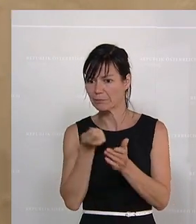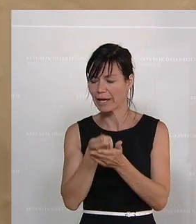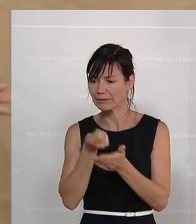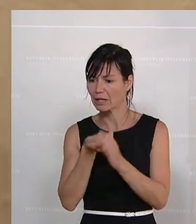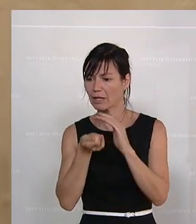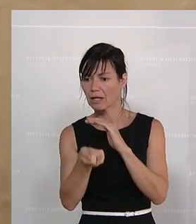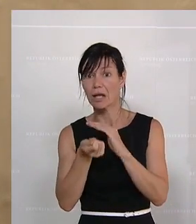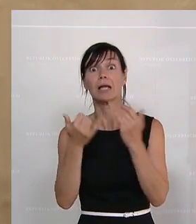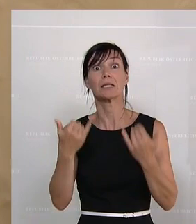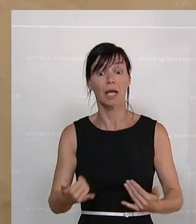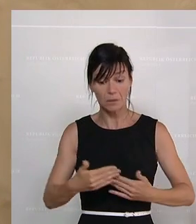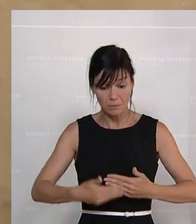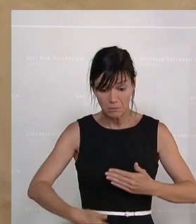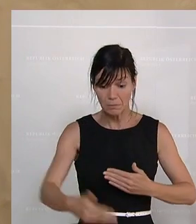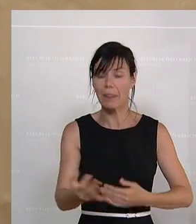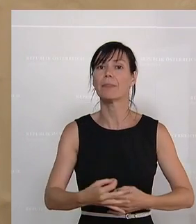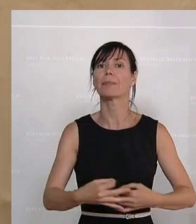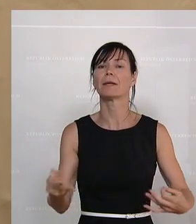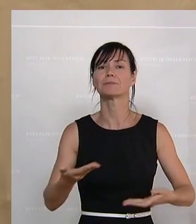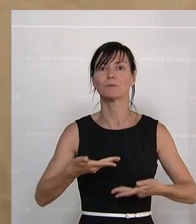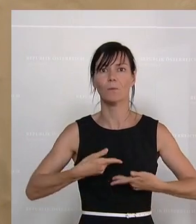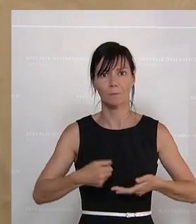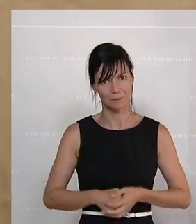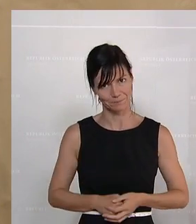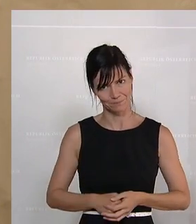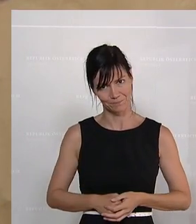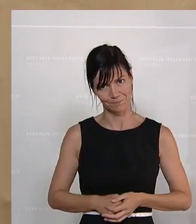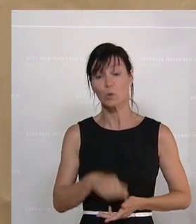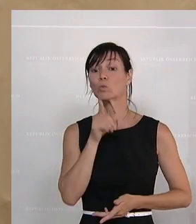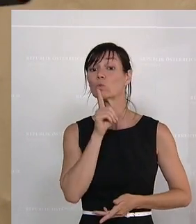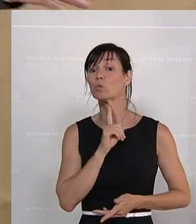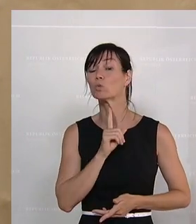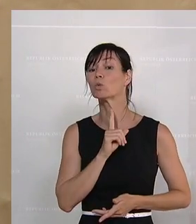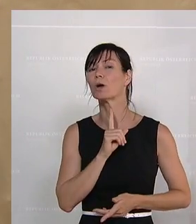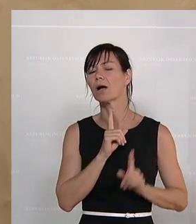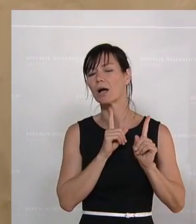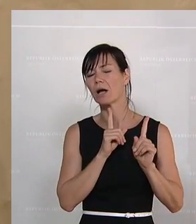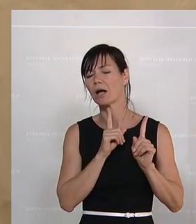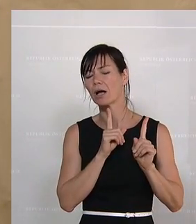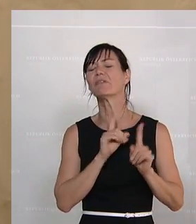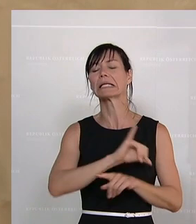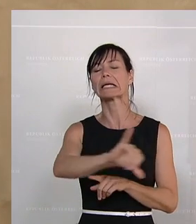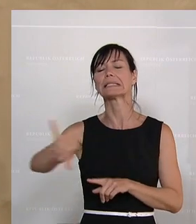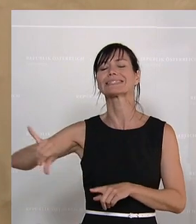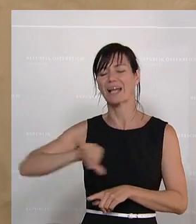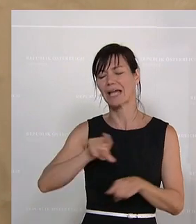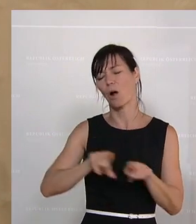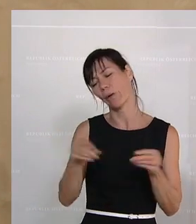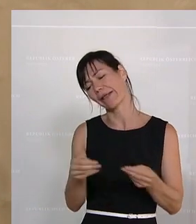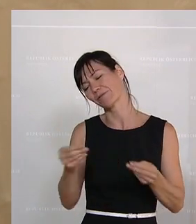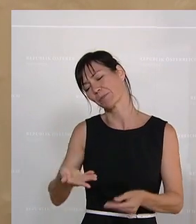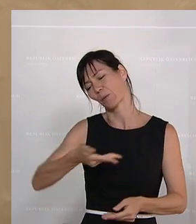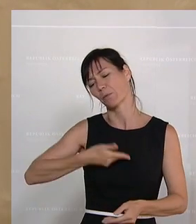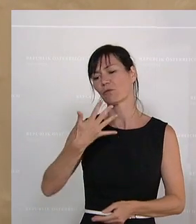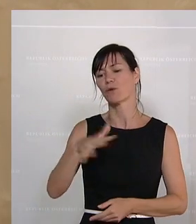die gehen jetzt mal im wesentlichen leer aus bei der gießkanne diese 500 euro für alle